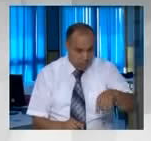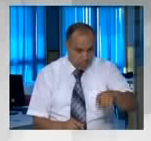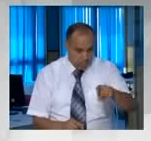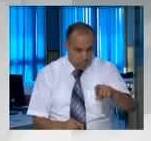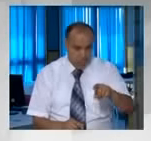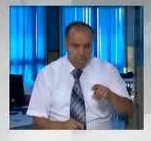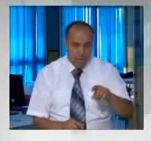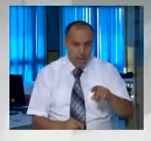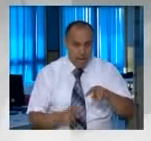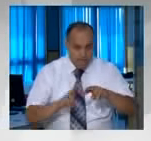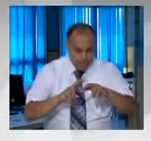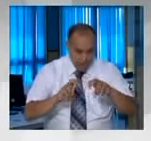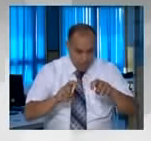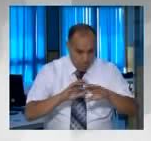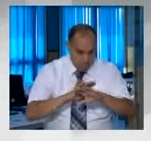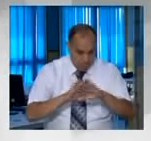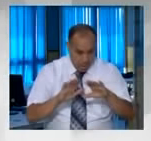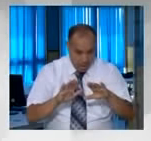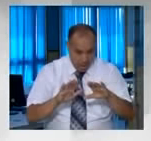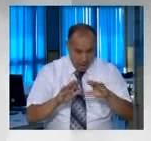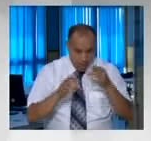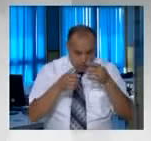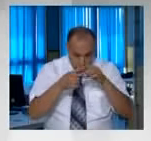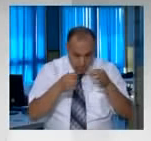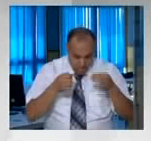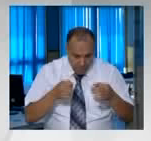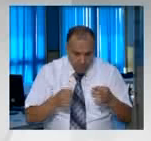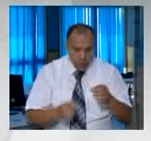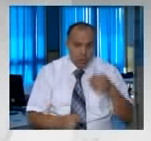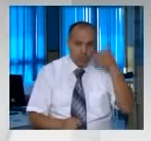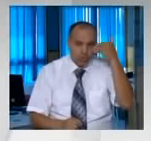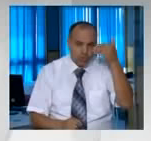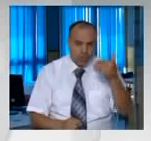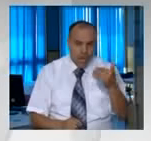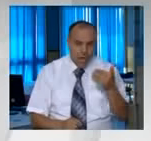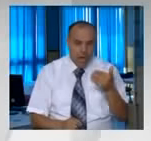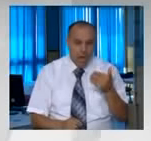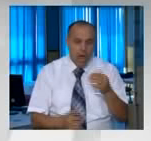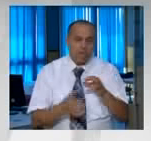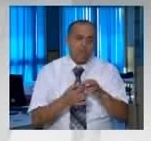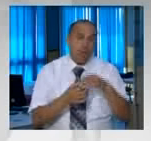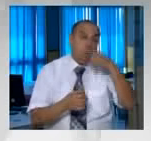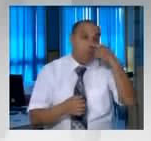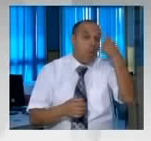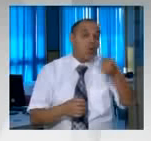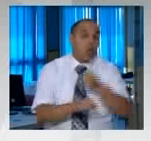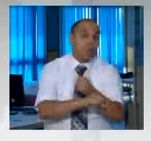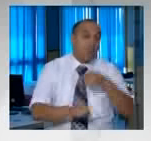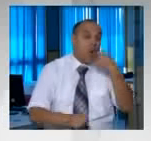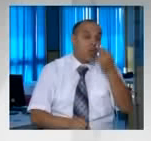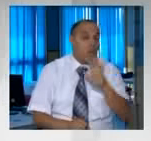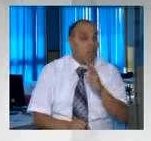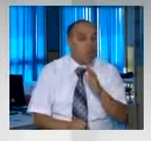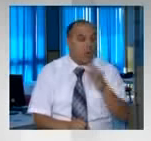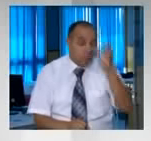تكمل الابحاث نعطيو اكثر تفاصيل، انهم كانوا مرتبطين حتى بعمليات ارهابيه اخرى صارت في البلاد، وفما شكون